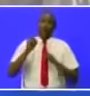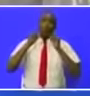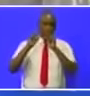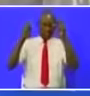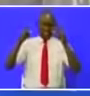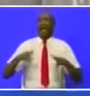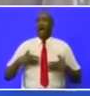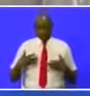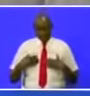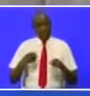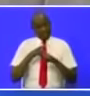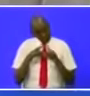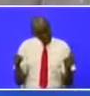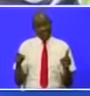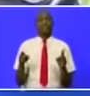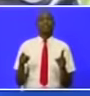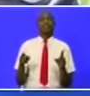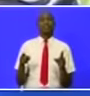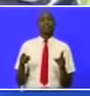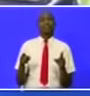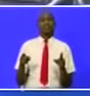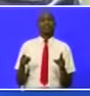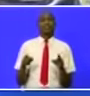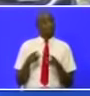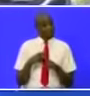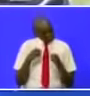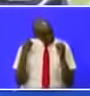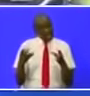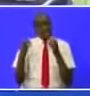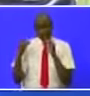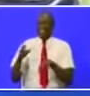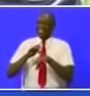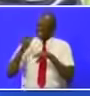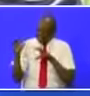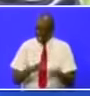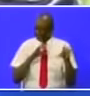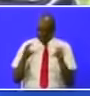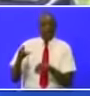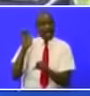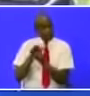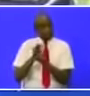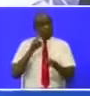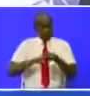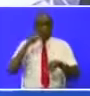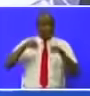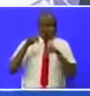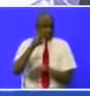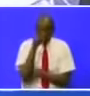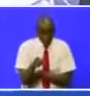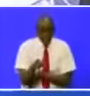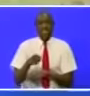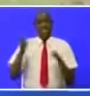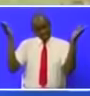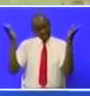mwanahabari Joshua Sang kwenye mahakama ya ICC. Baadhi ya waliathirika na ghasia za uchaguzi mwaka 2007 kutoka maeneo ya